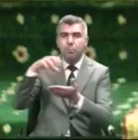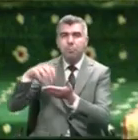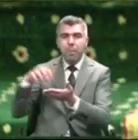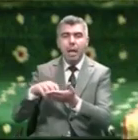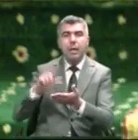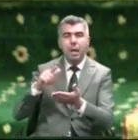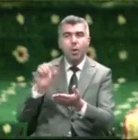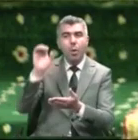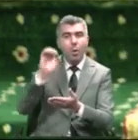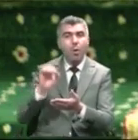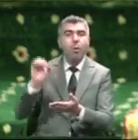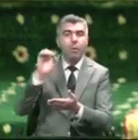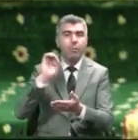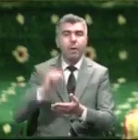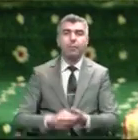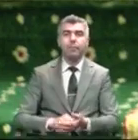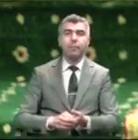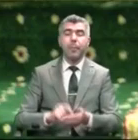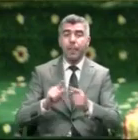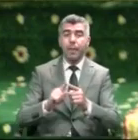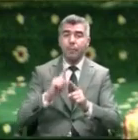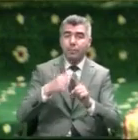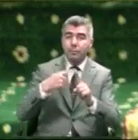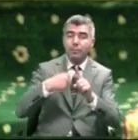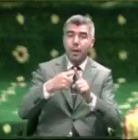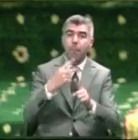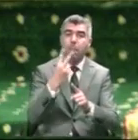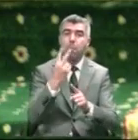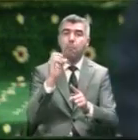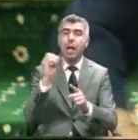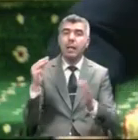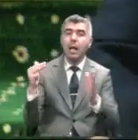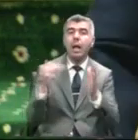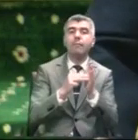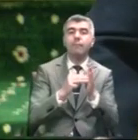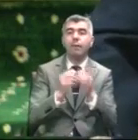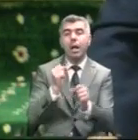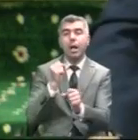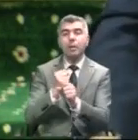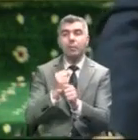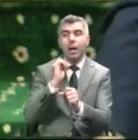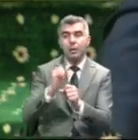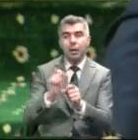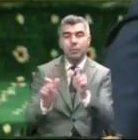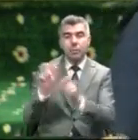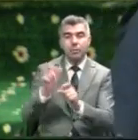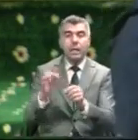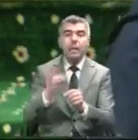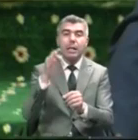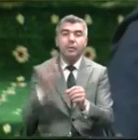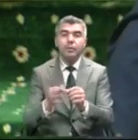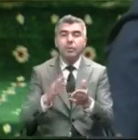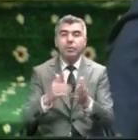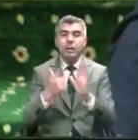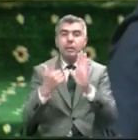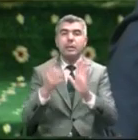من الدول الاوروبيه الشيء الذي ما هذا خلق ازيد من 200 الف منصف شغل وانتاج ازيد وانتاج ازيد من